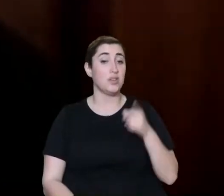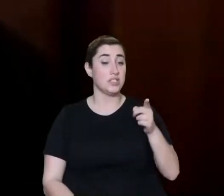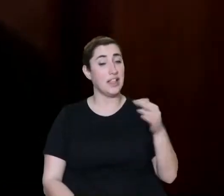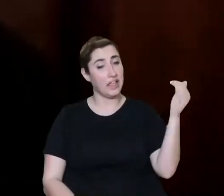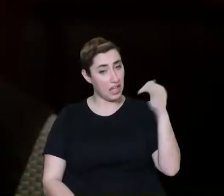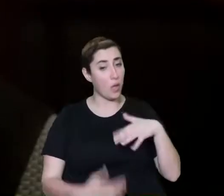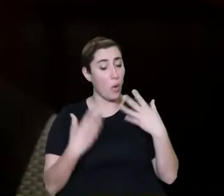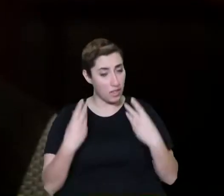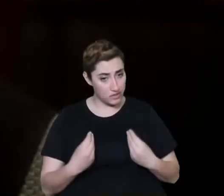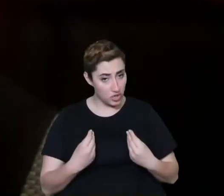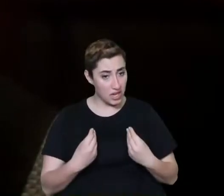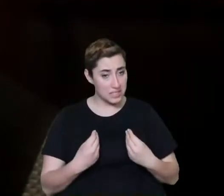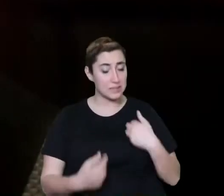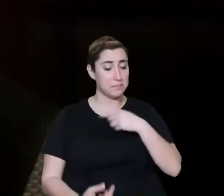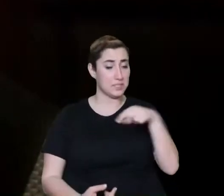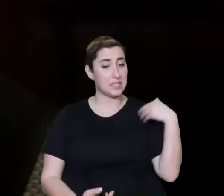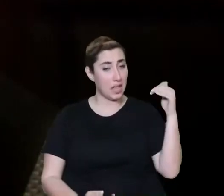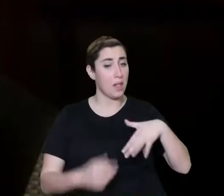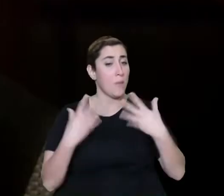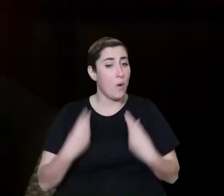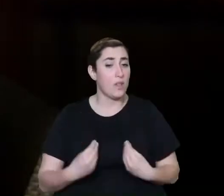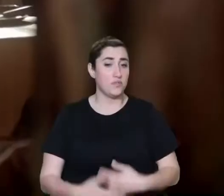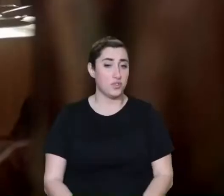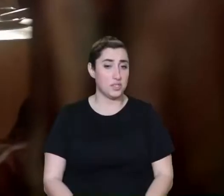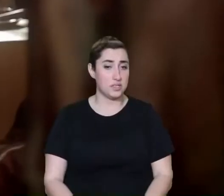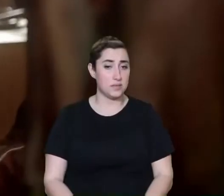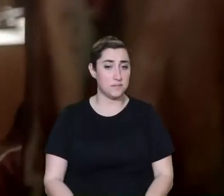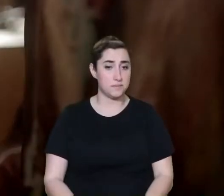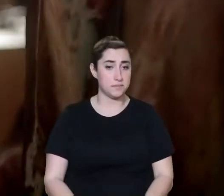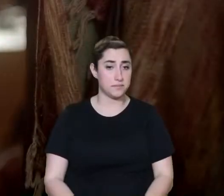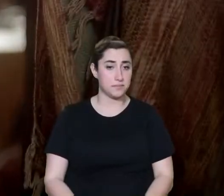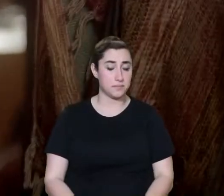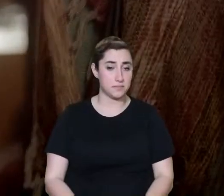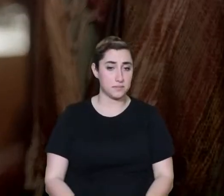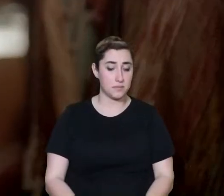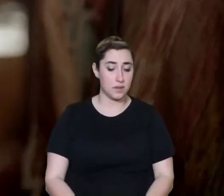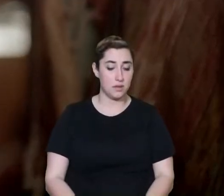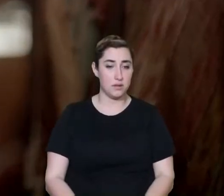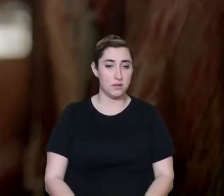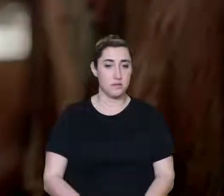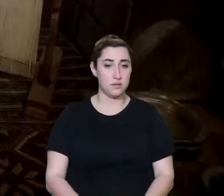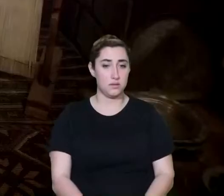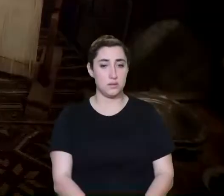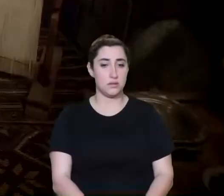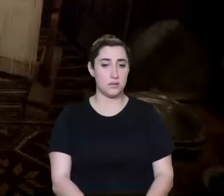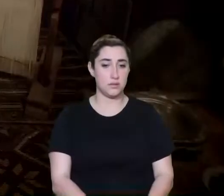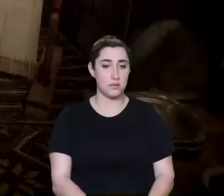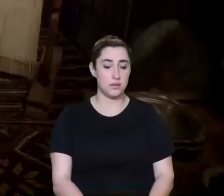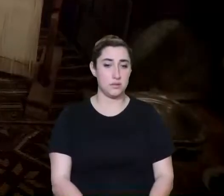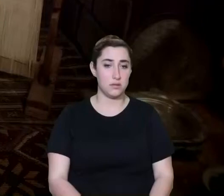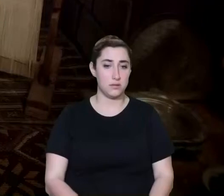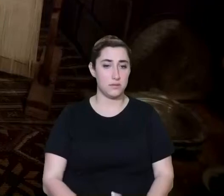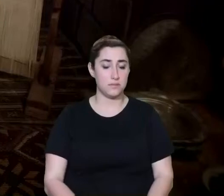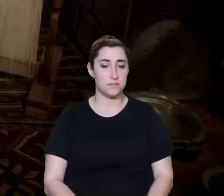de döneceksin, biz de döneceğiz. Bacım Sultan dokuma tezgahının önüne çökmüş. İp sarma bahanesine kulak